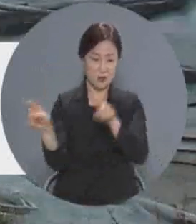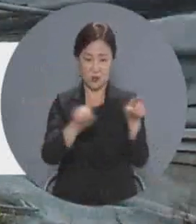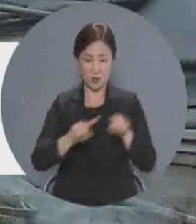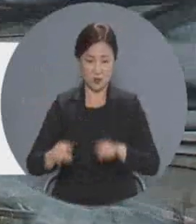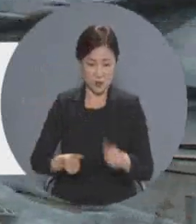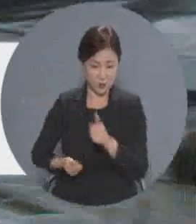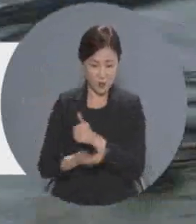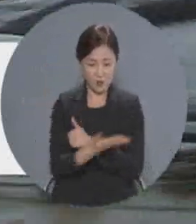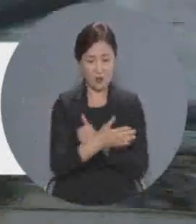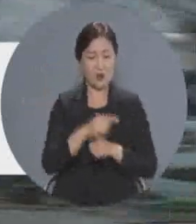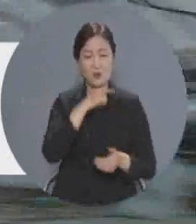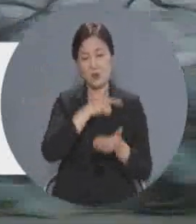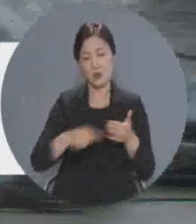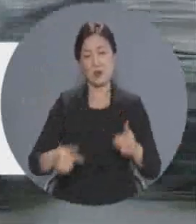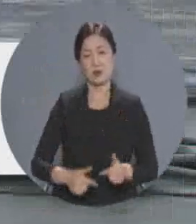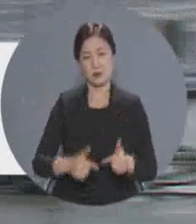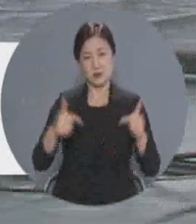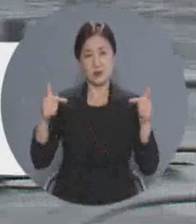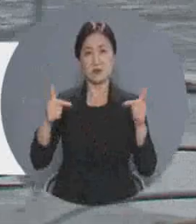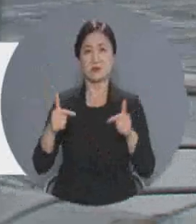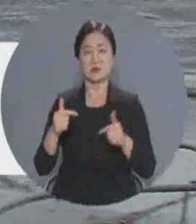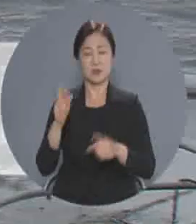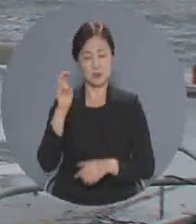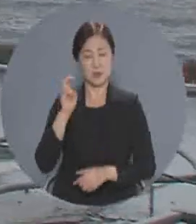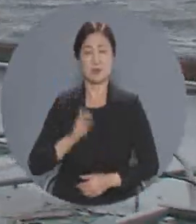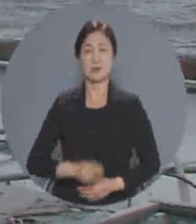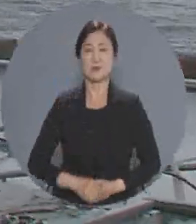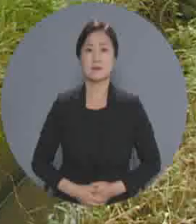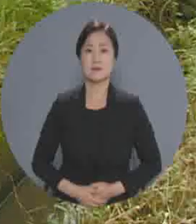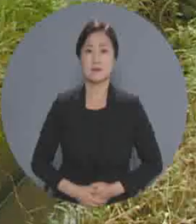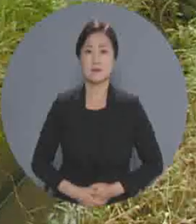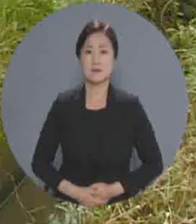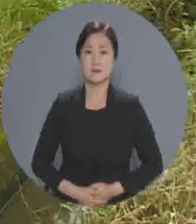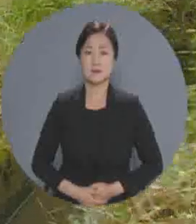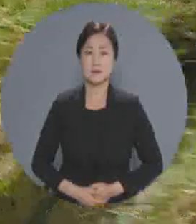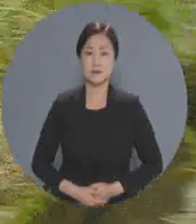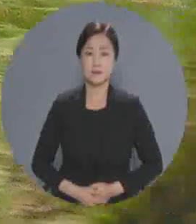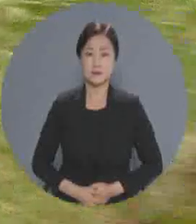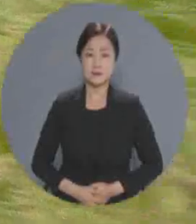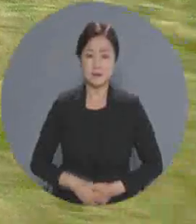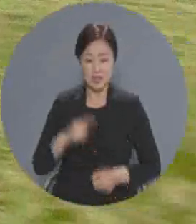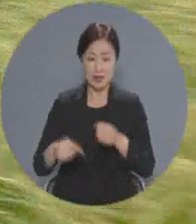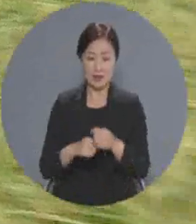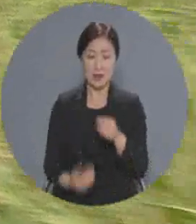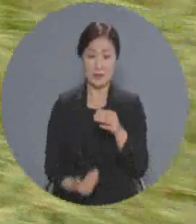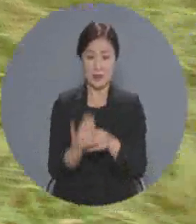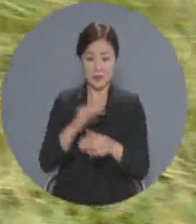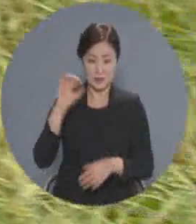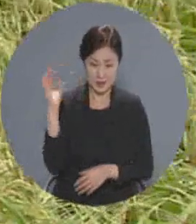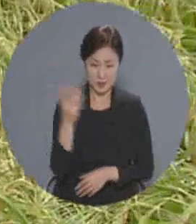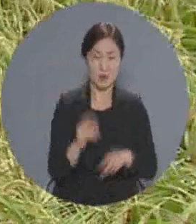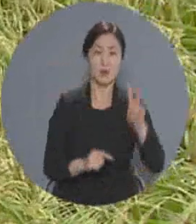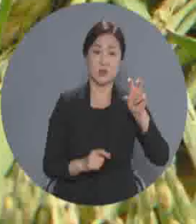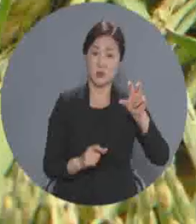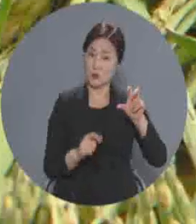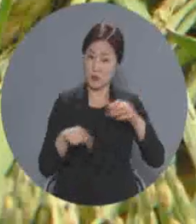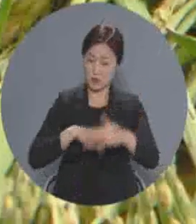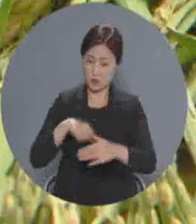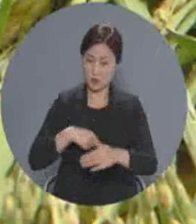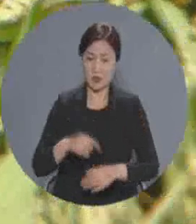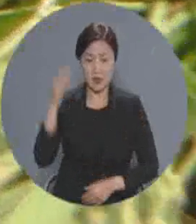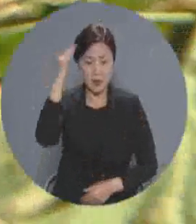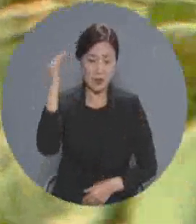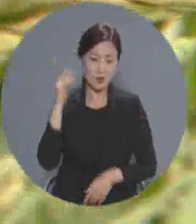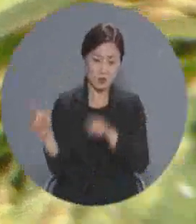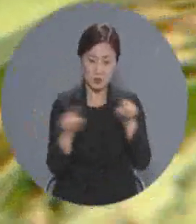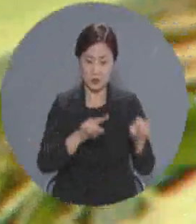경우 피해가 커질 가능성이 점점 높아진다고 할 수 있겠습니다. 한 해 발생하는 태풍 25개 가운데 우리나라에